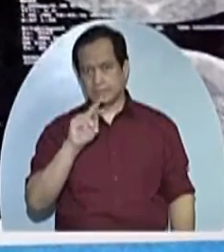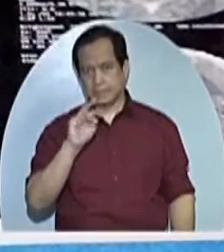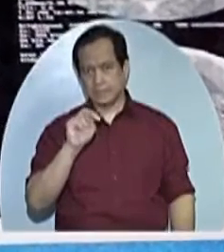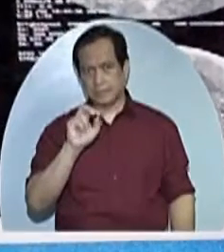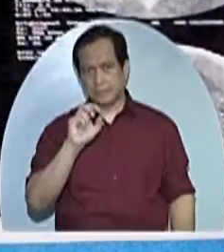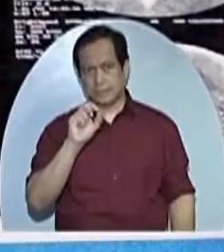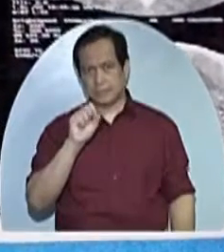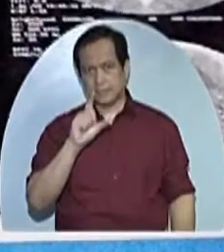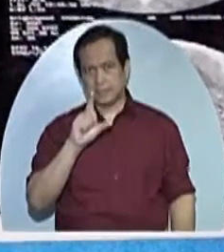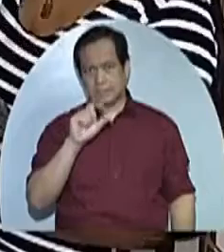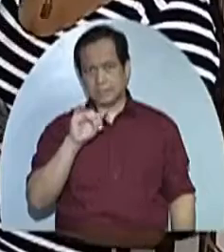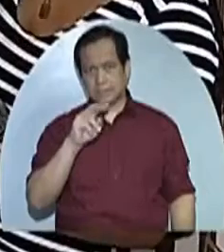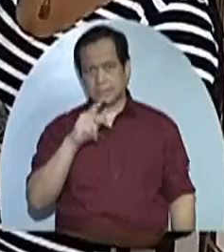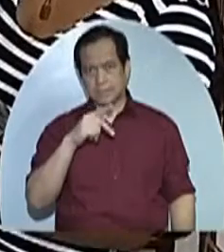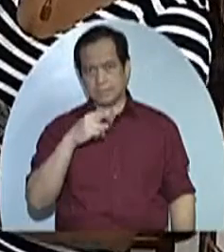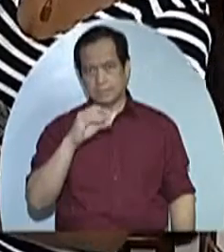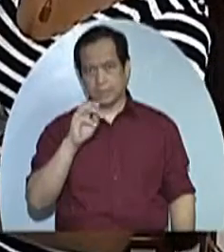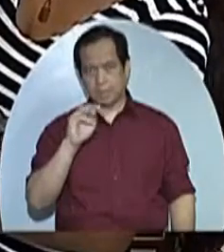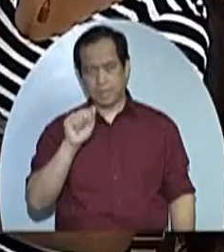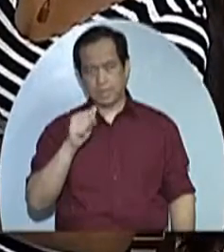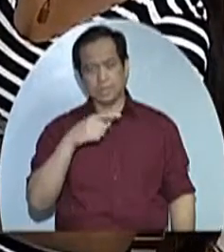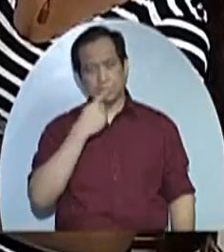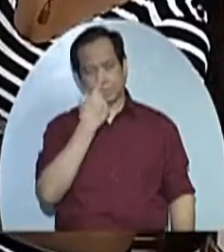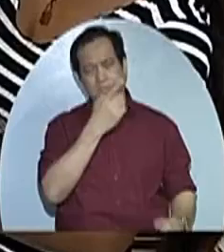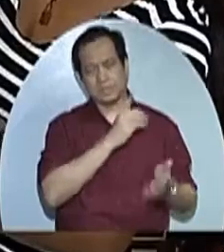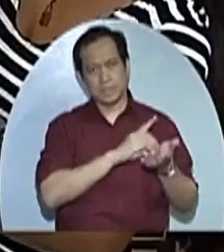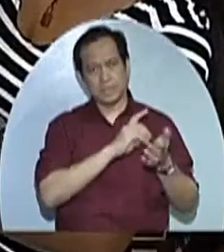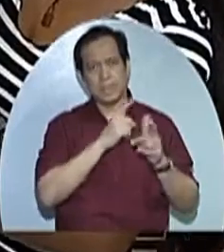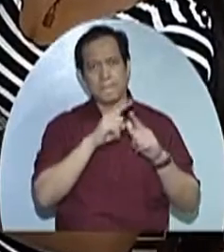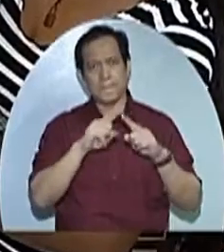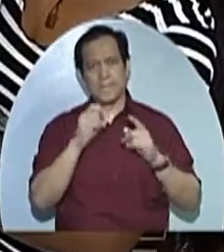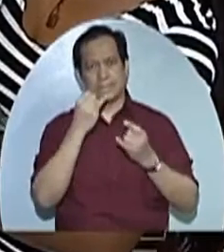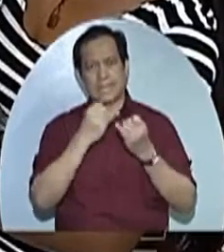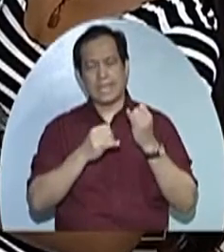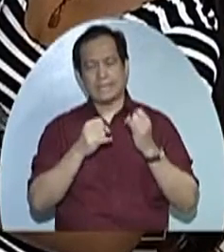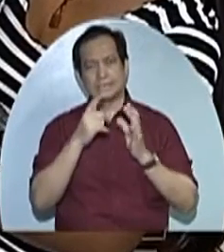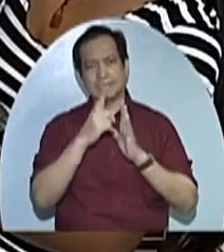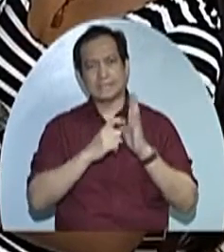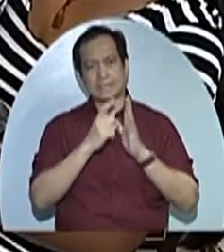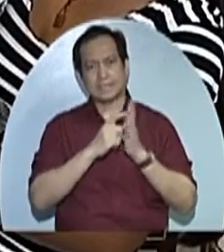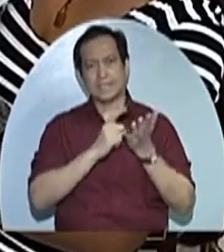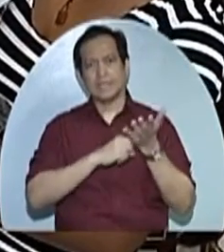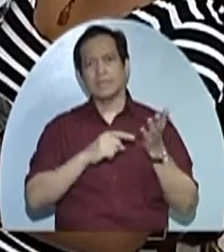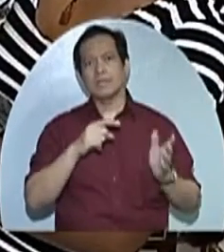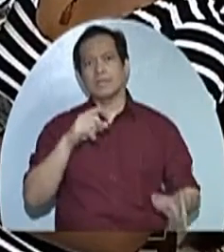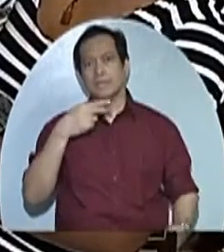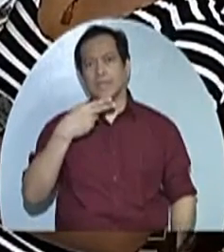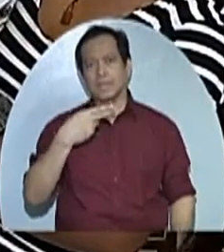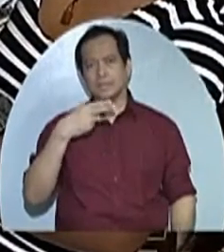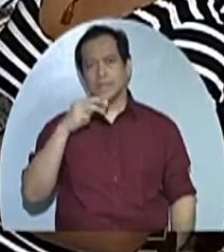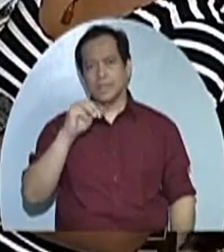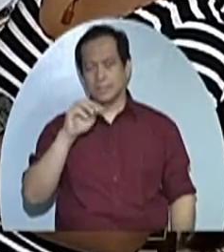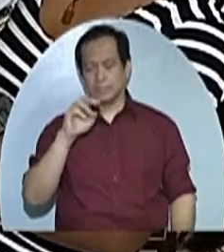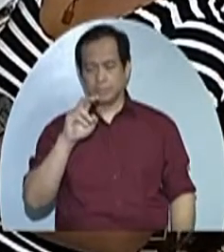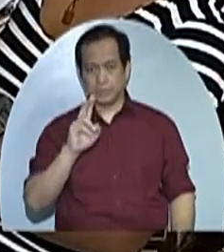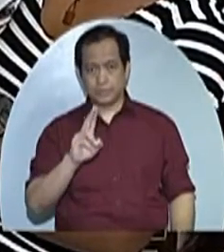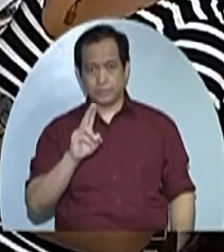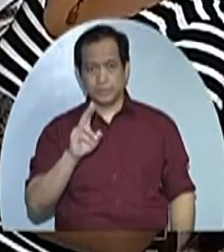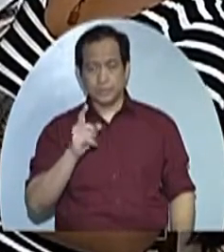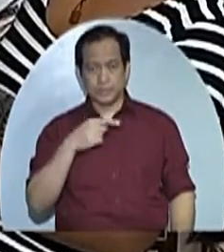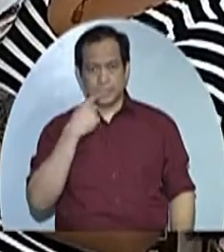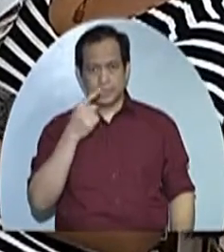Sa yung isang doktor yan doon, tapos yung last check-up namin sa ano, sa It's In You po,